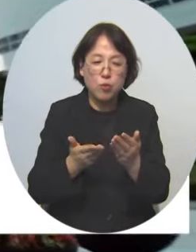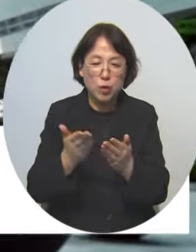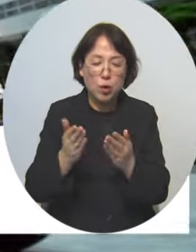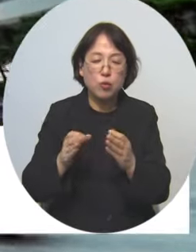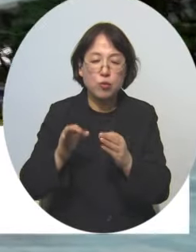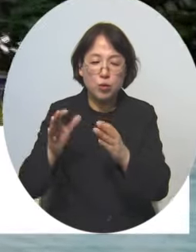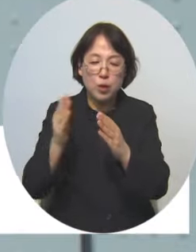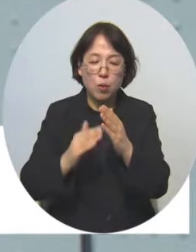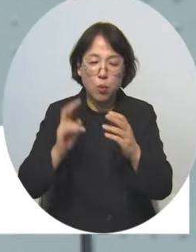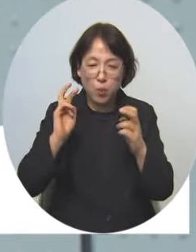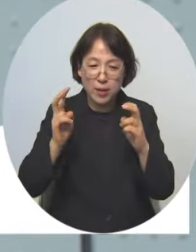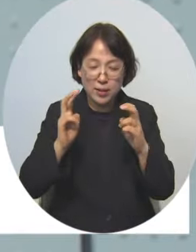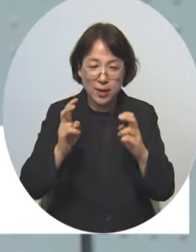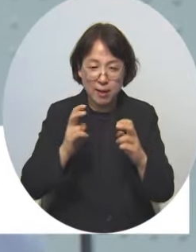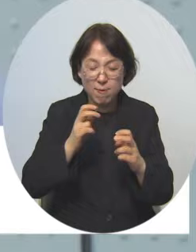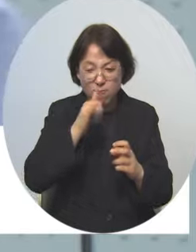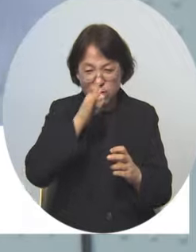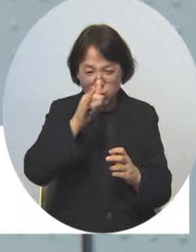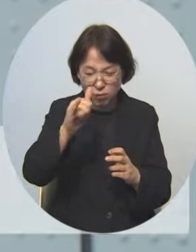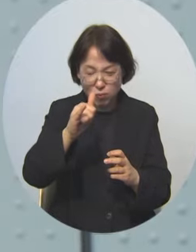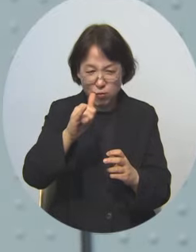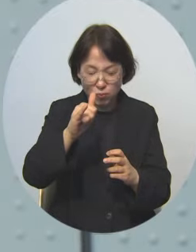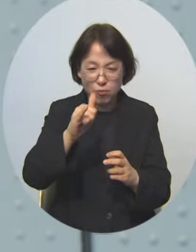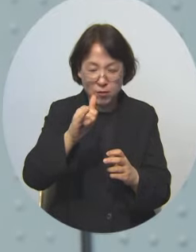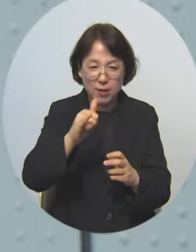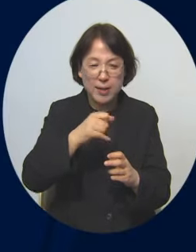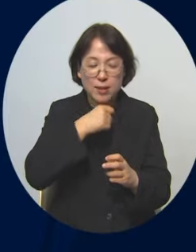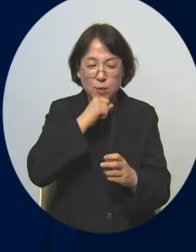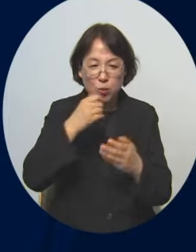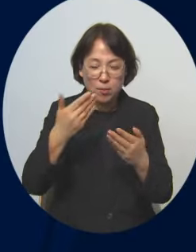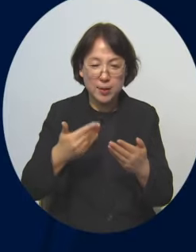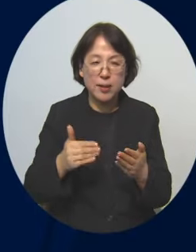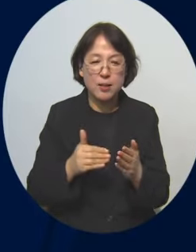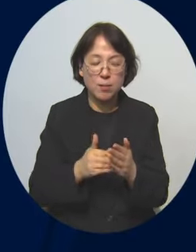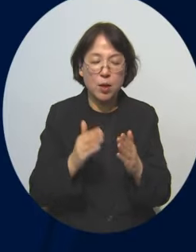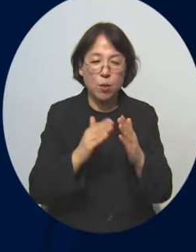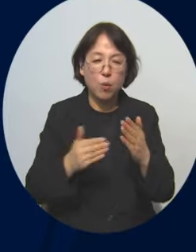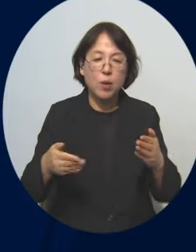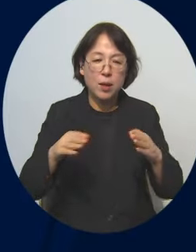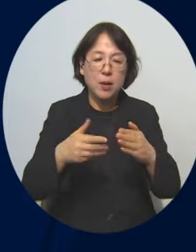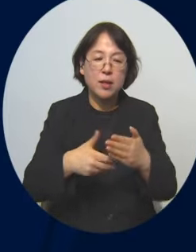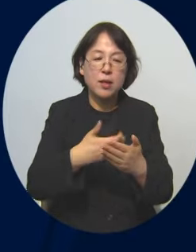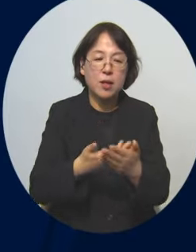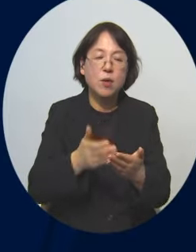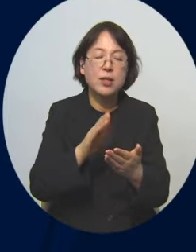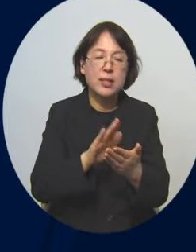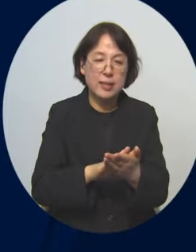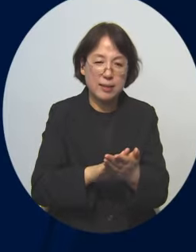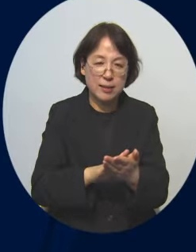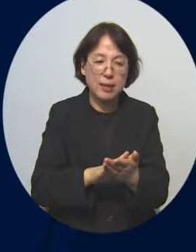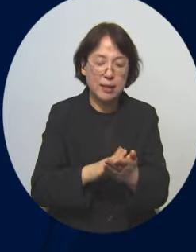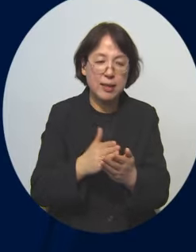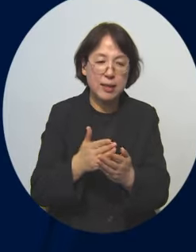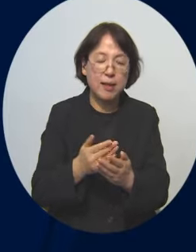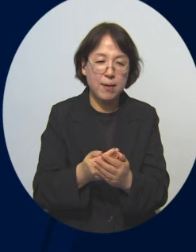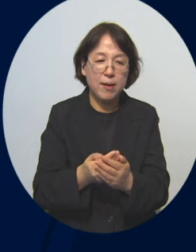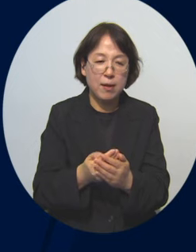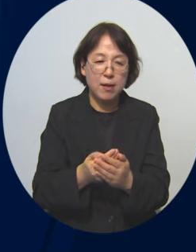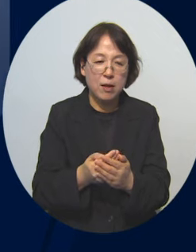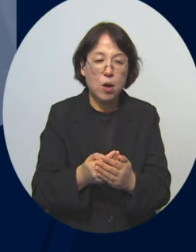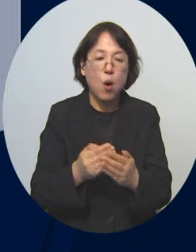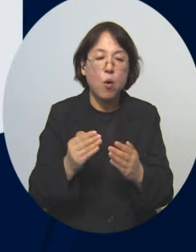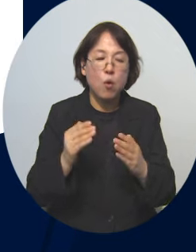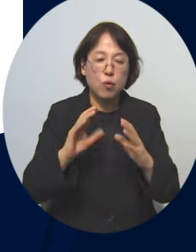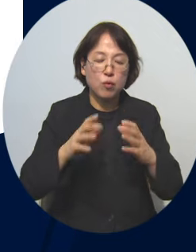대한무역투자진흥공사가 뛰어난 성과를 거둔 것으로 평가돼 우수 등급을 받았습니다. 공공기관 혁신에서 두각을 나타낸 국립공항공단과